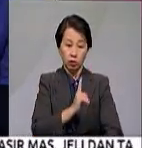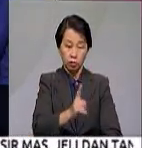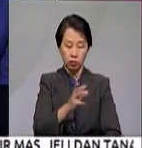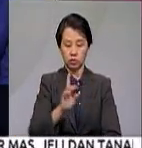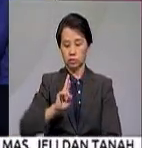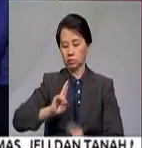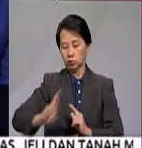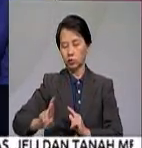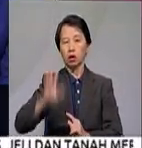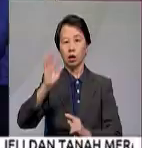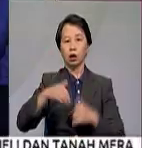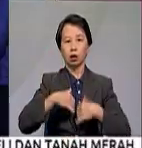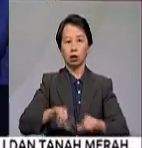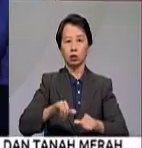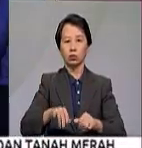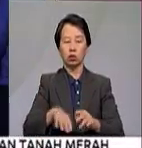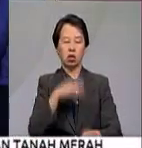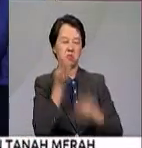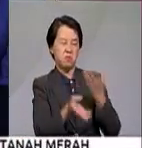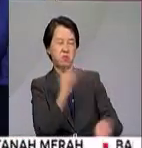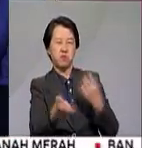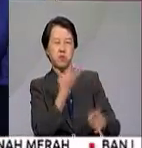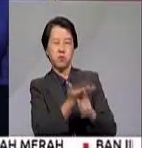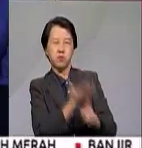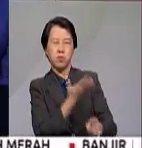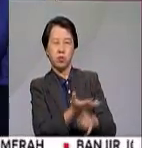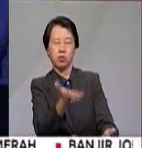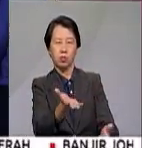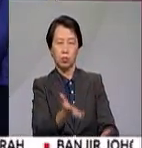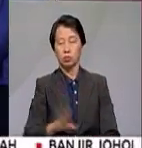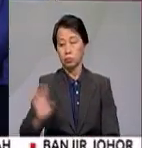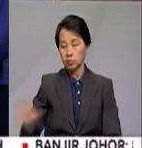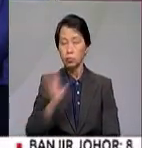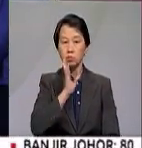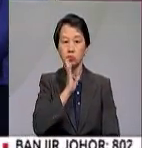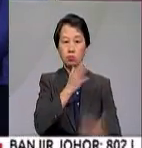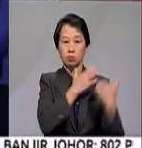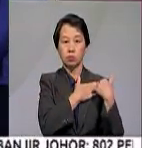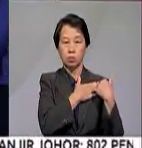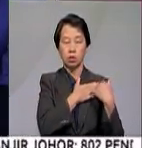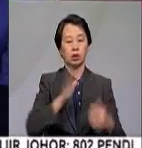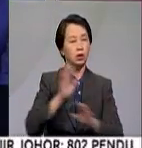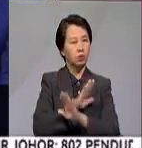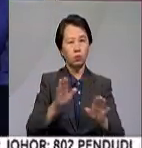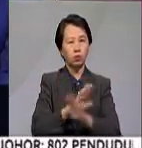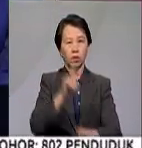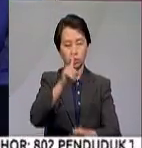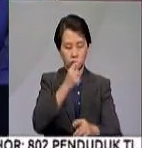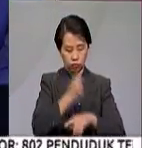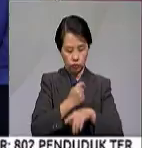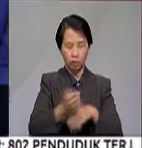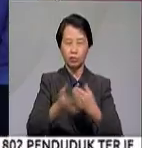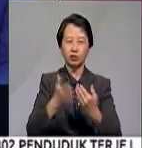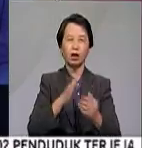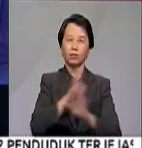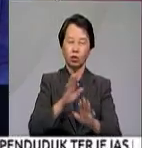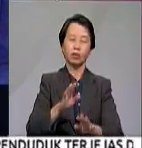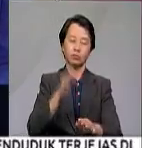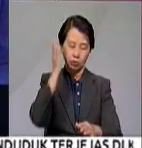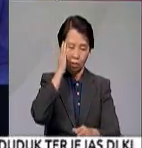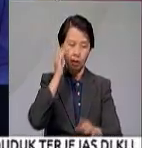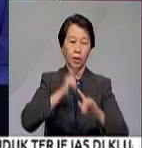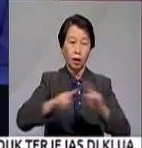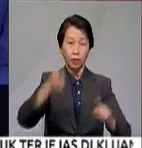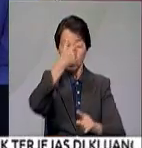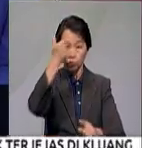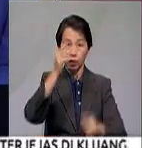agama Islam akan terus diperkotak-katikkan. Beliau bagaimanapun mengakui bahawa tanggungjawab itu bukan satu tugas yang mudah untuk dilaksana kerana